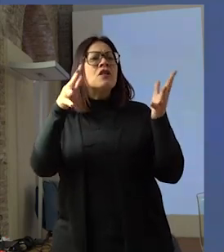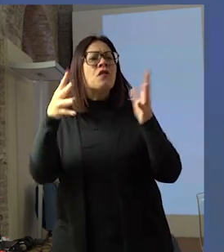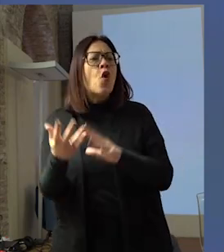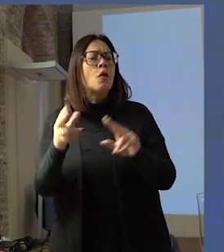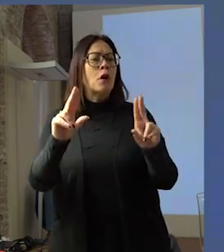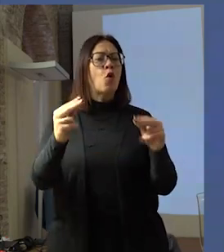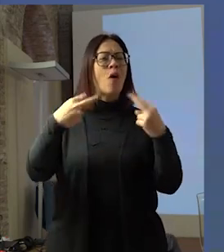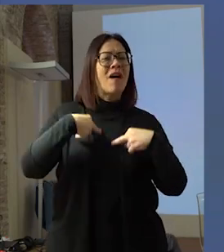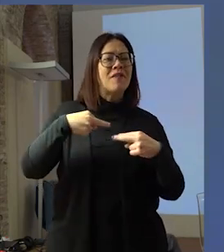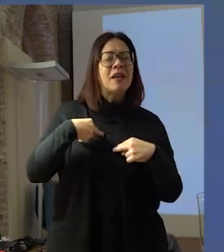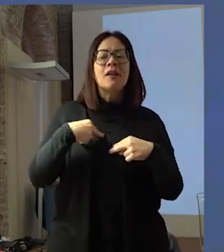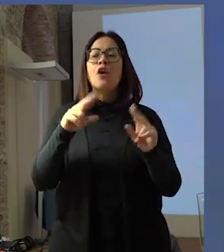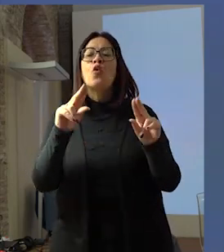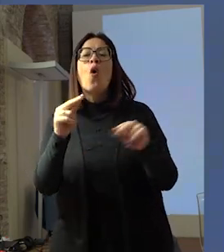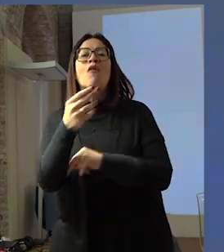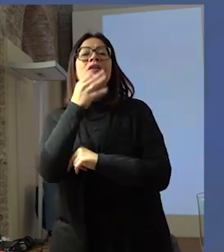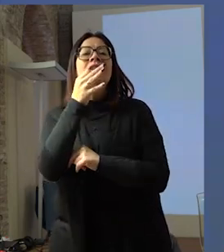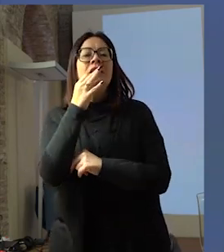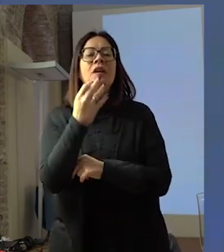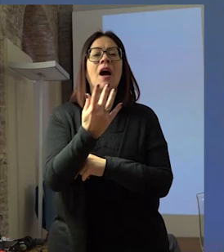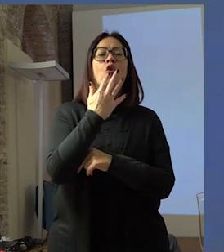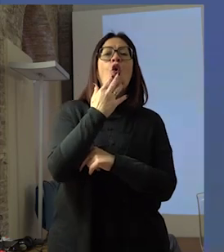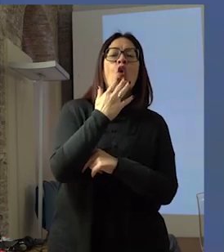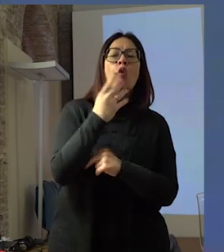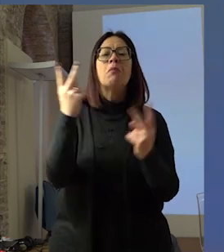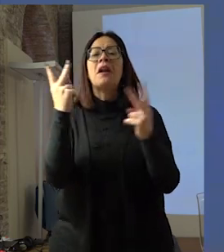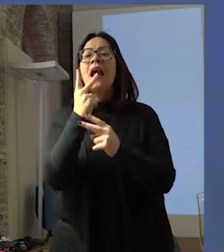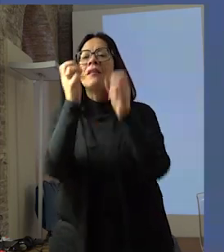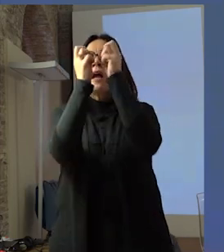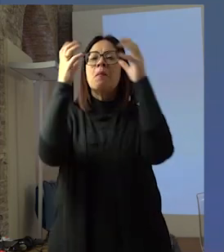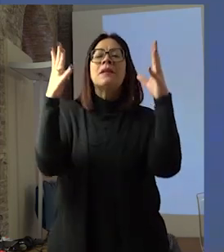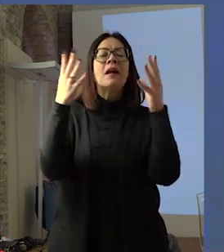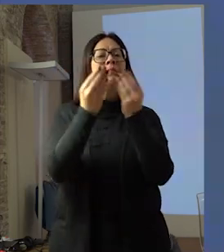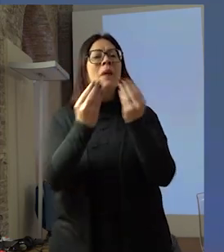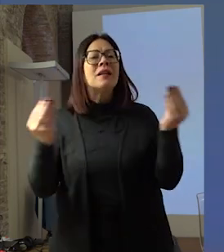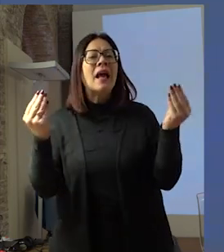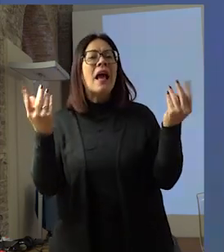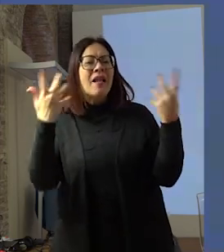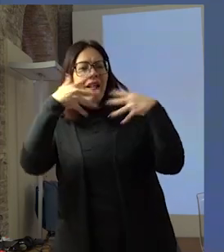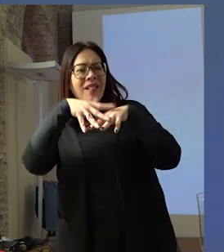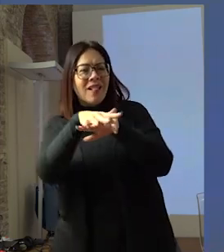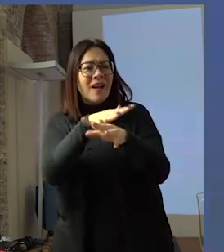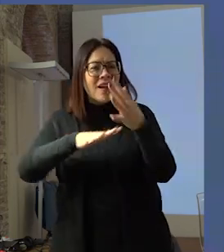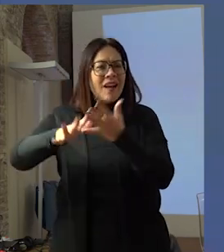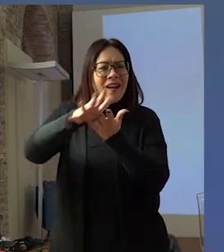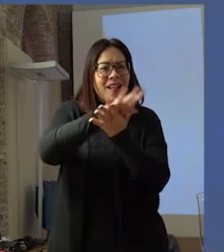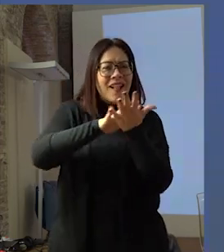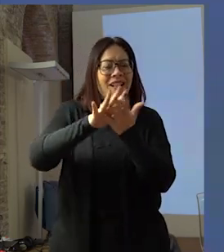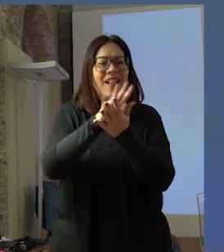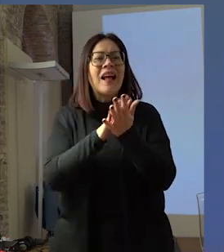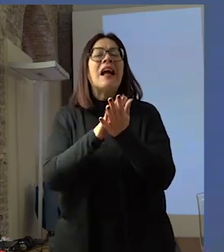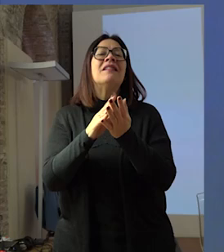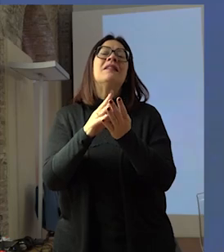nuovo senso. Colore, realtà, immaginazione e materia si integrano, si omogenizzano, si